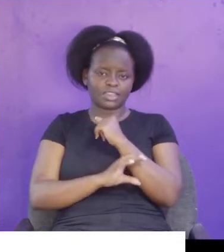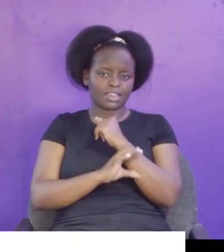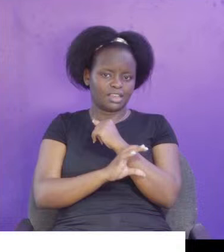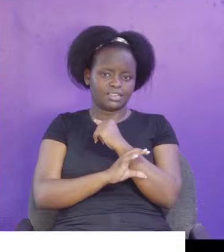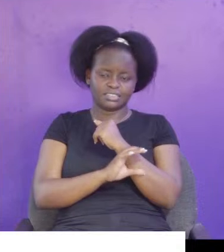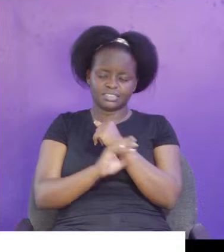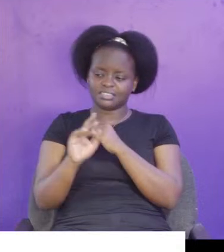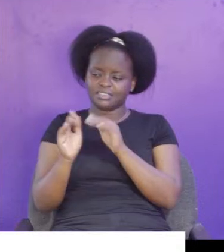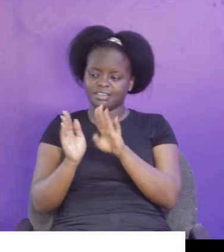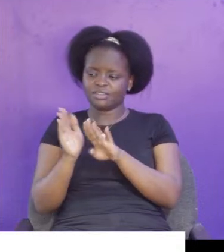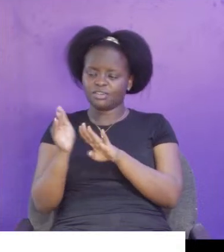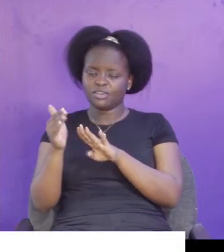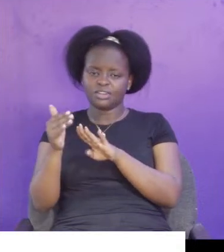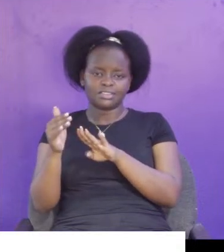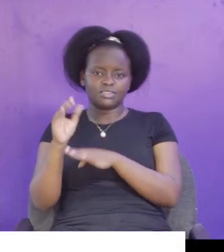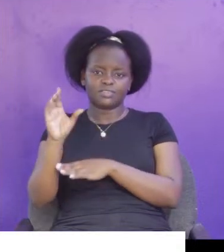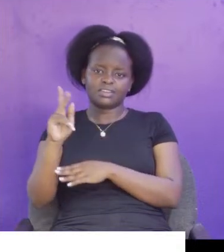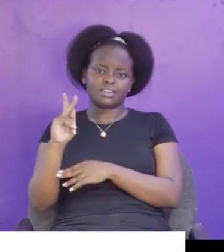Raila